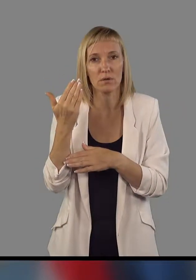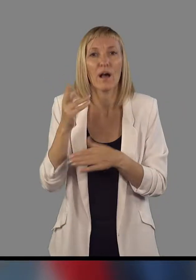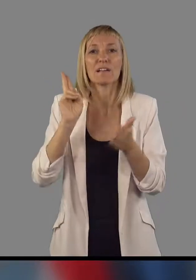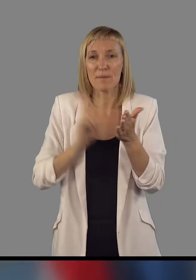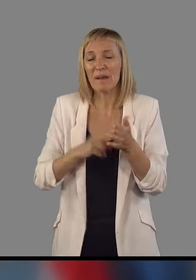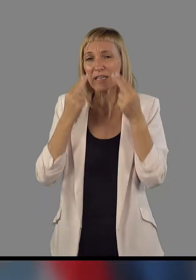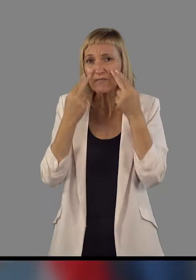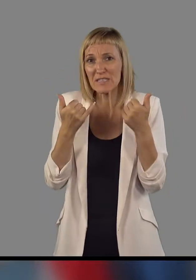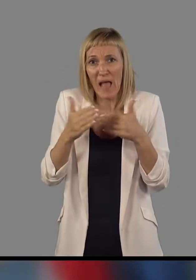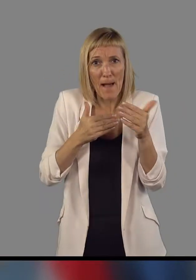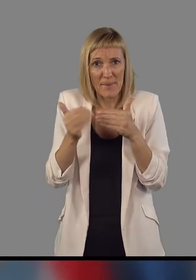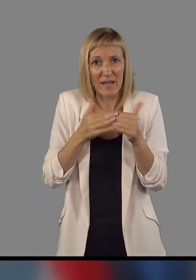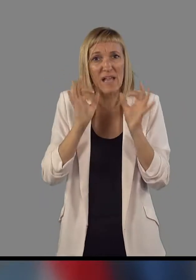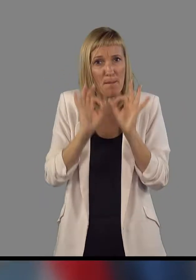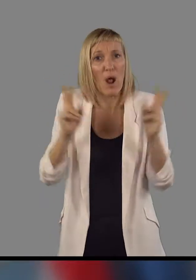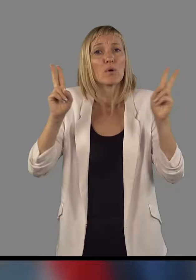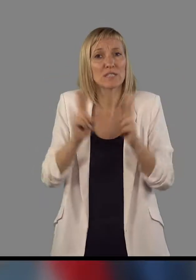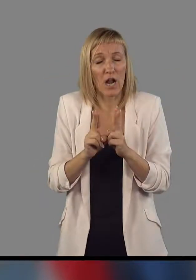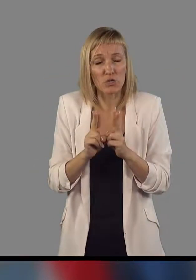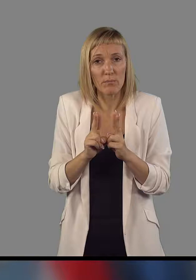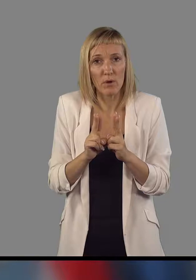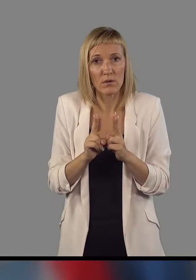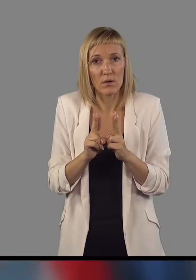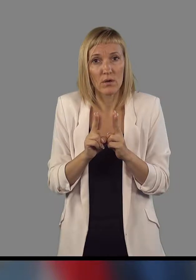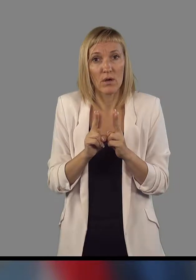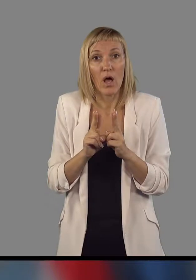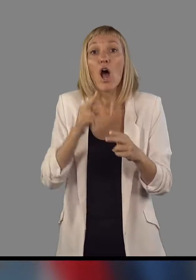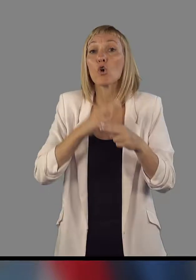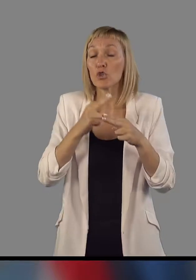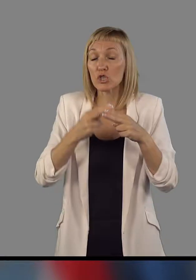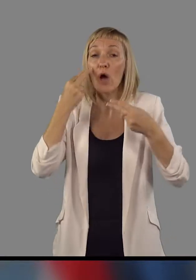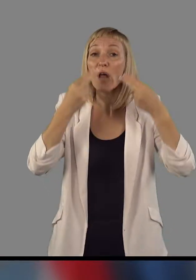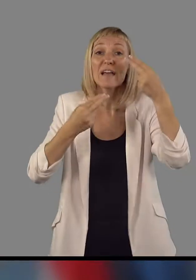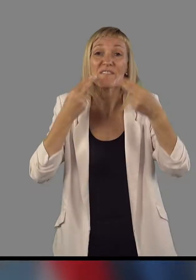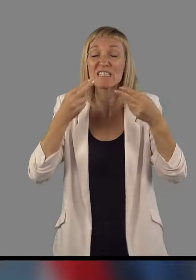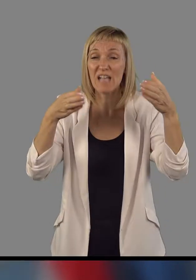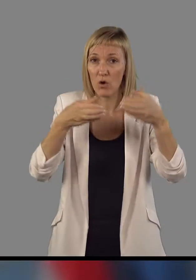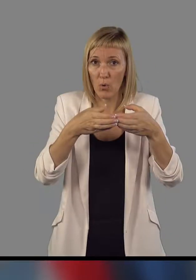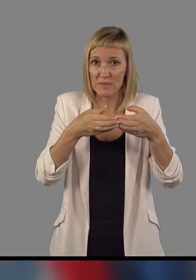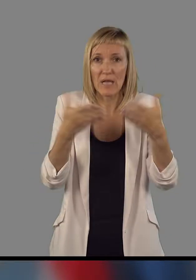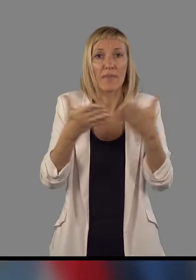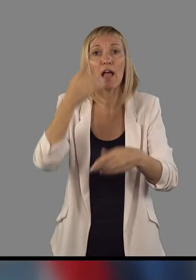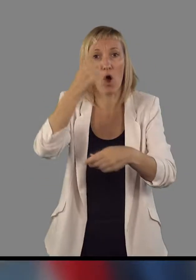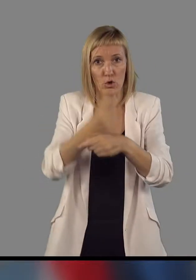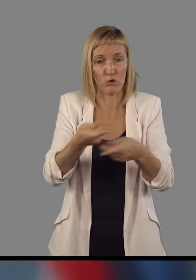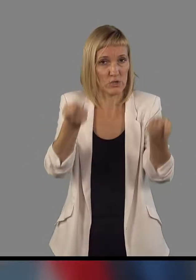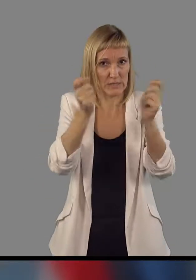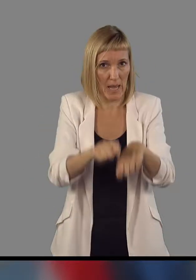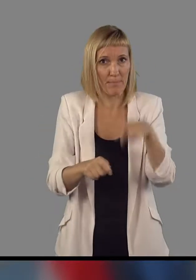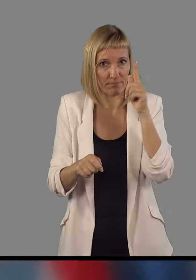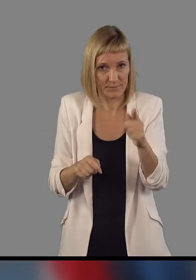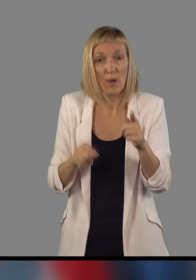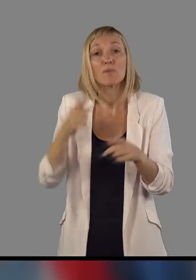kar se pa v praksi resnično kaže, da je prav, ko Državna revizijska komisija